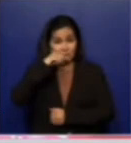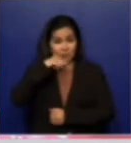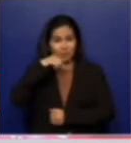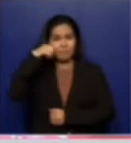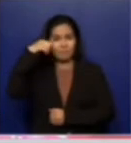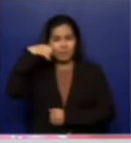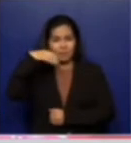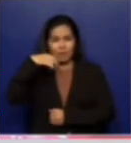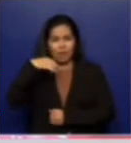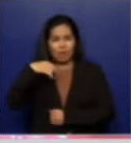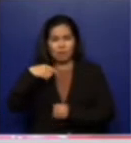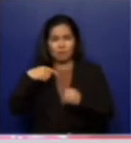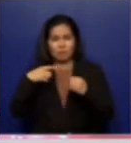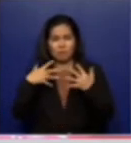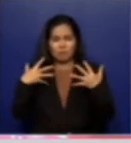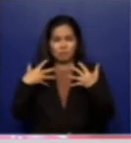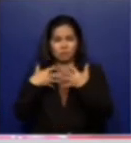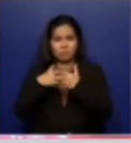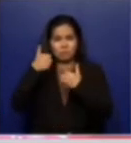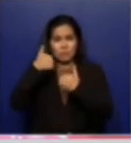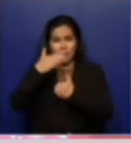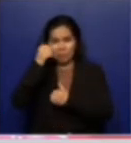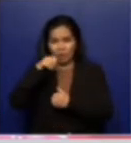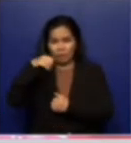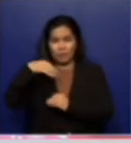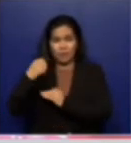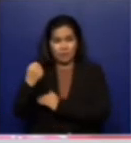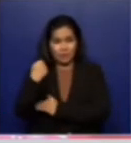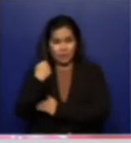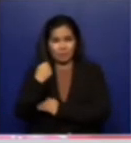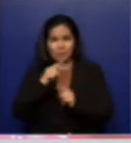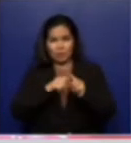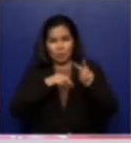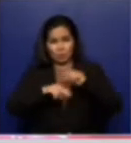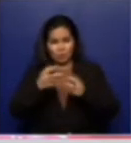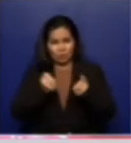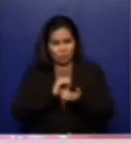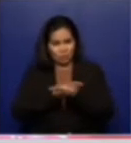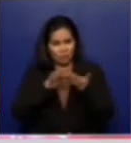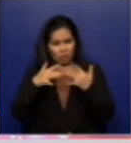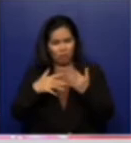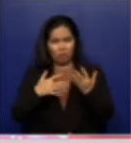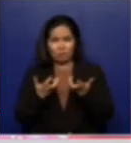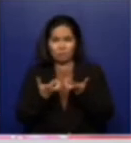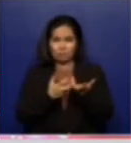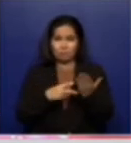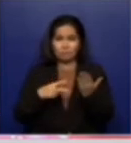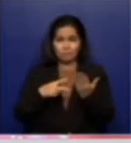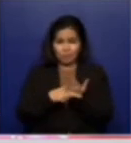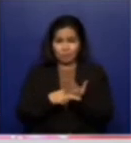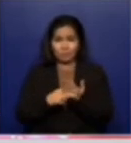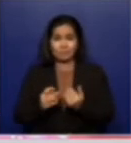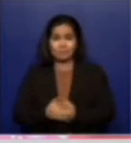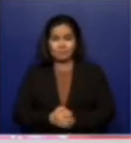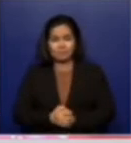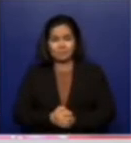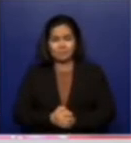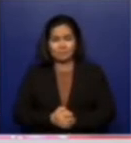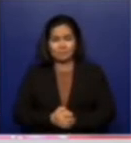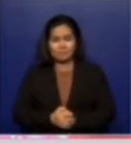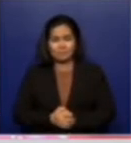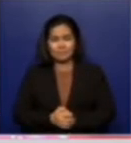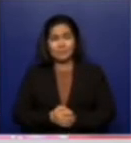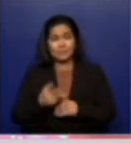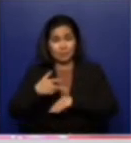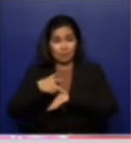ชันซึ่งต้องใช้กำลังไฟเป็นจำนวนมากแต่มีการตรวจรับไปเรียบร้อยแล้วท่านประธานที่เคารพครับผมว่าถึ